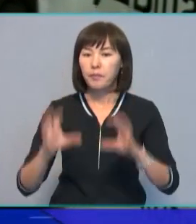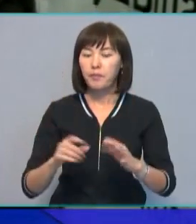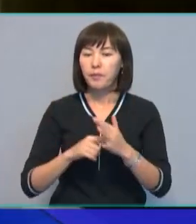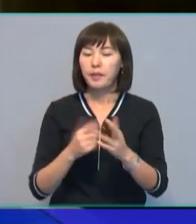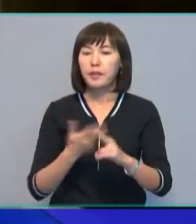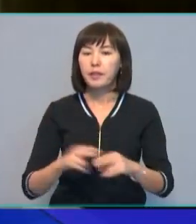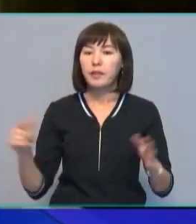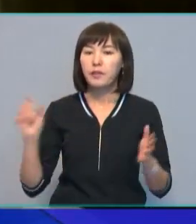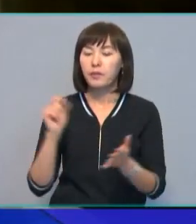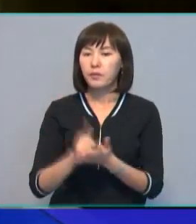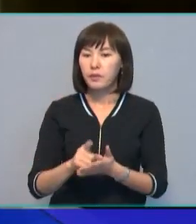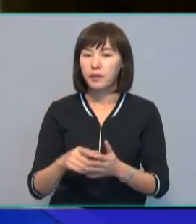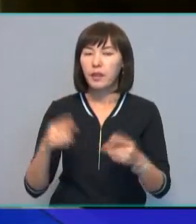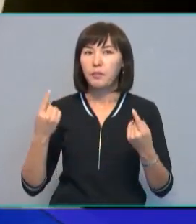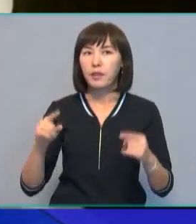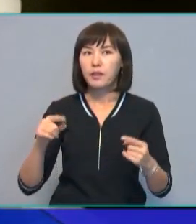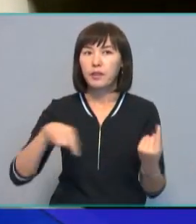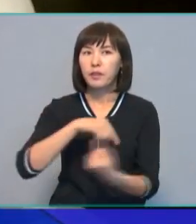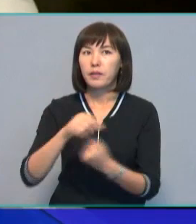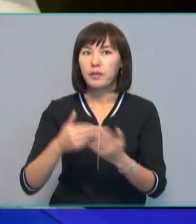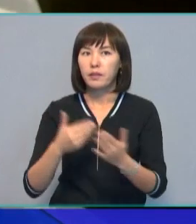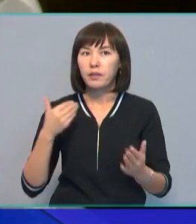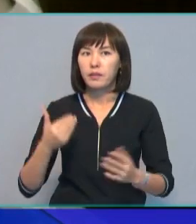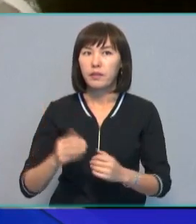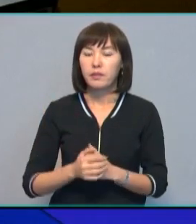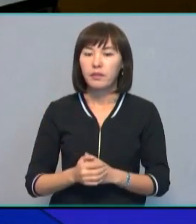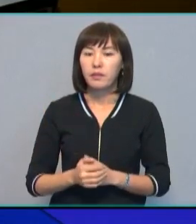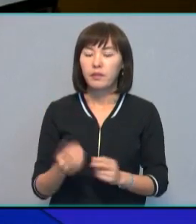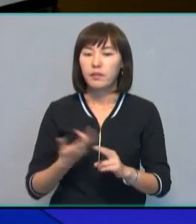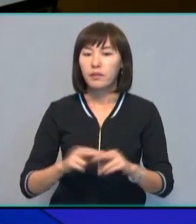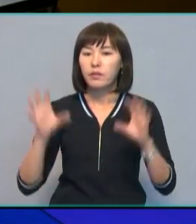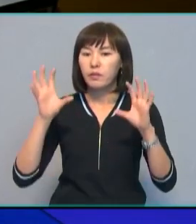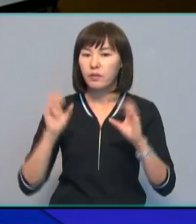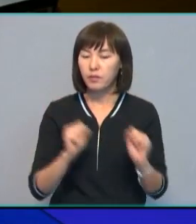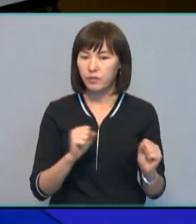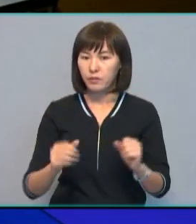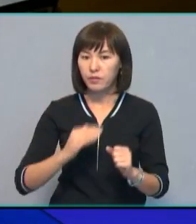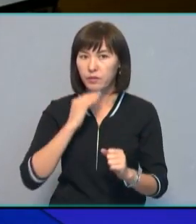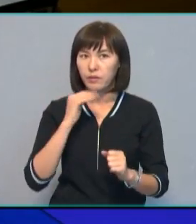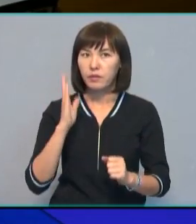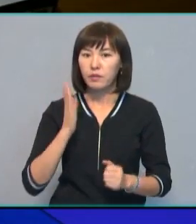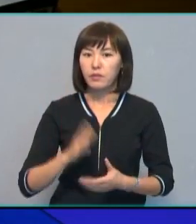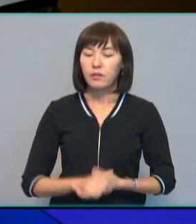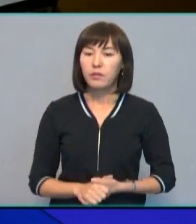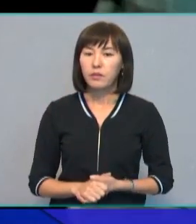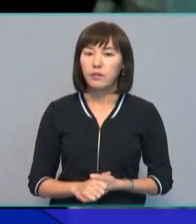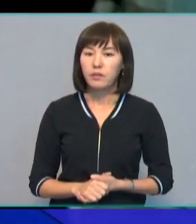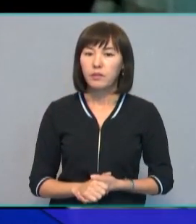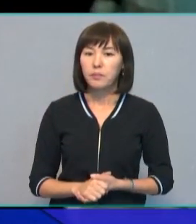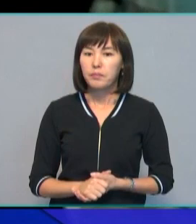талабы. Ондағы мақсат көлеңкелі бизнестің алдын алу. Сонымен қатар тұтынушының да құқығын қорғау басты назарда. Мысалы, кей